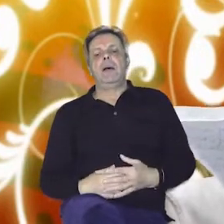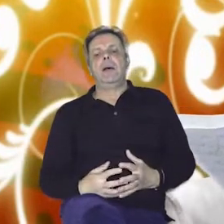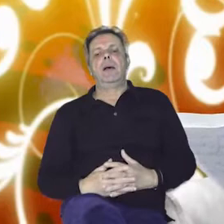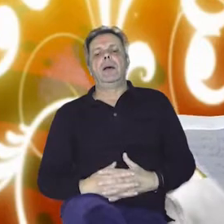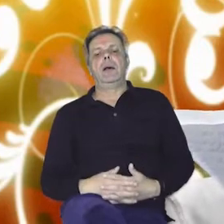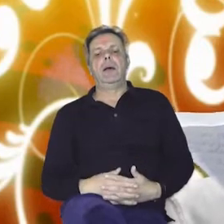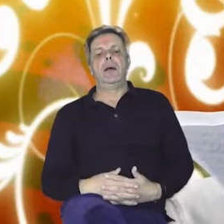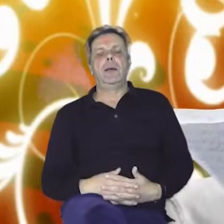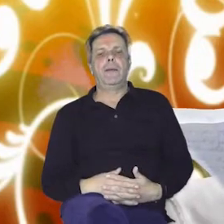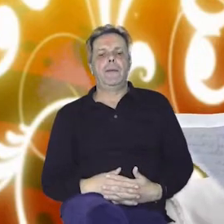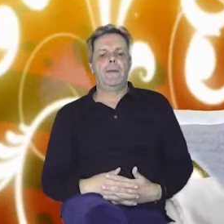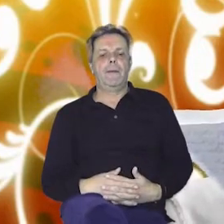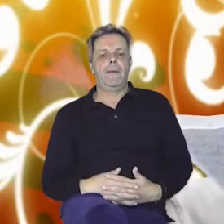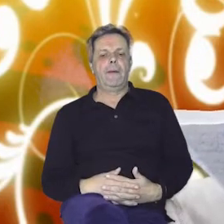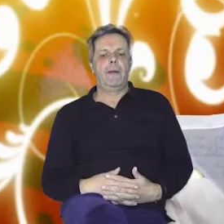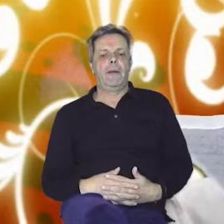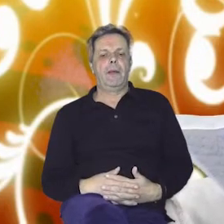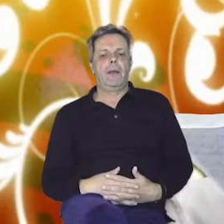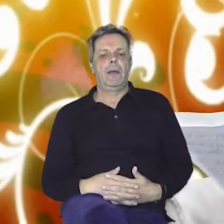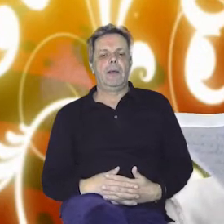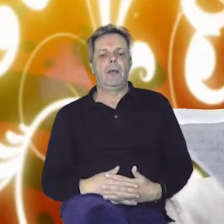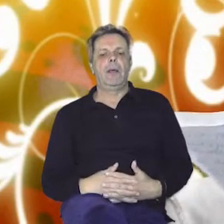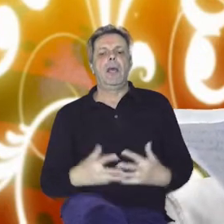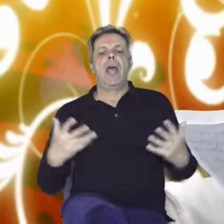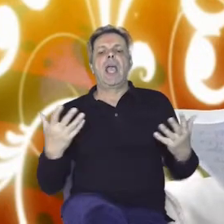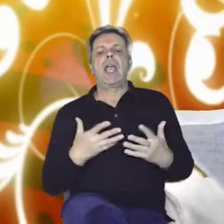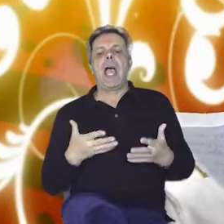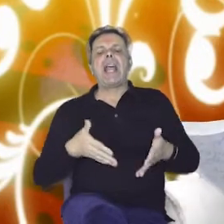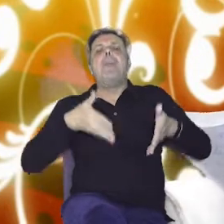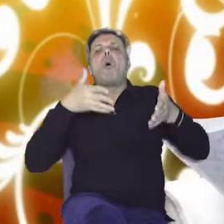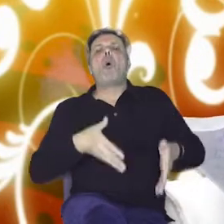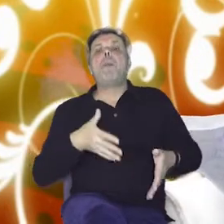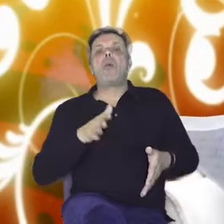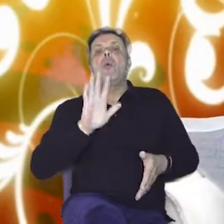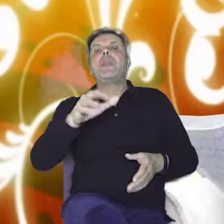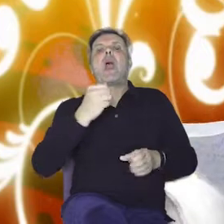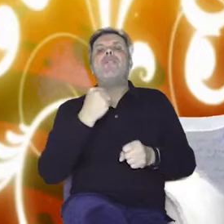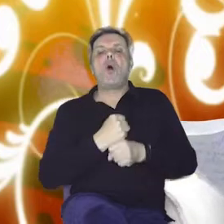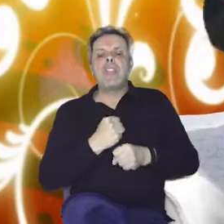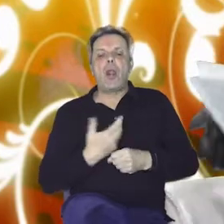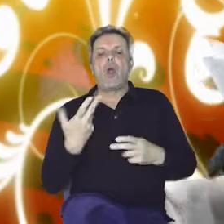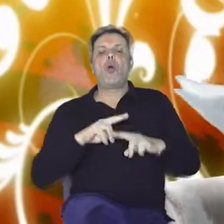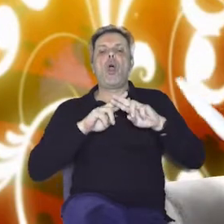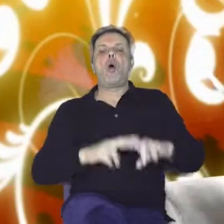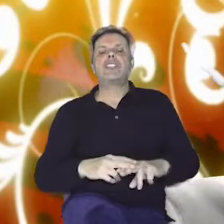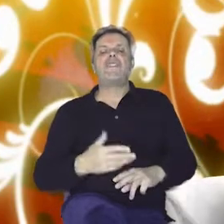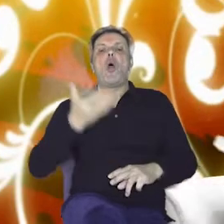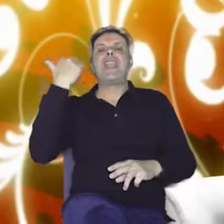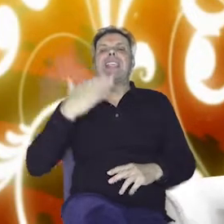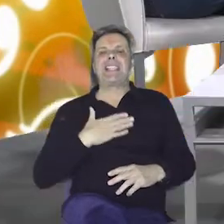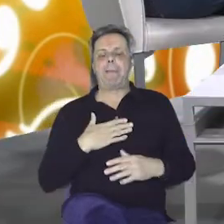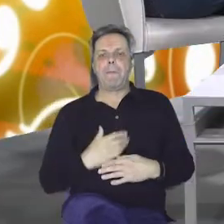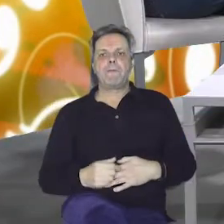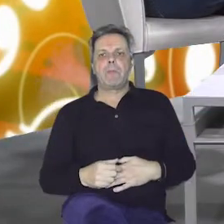ja bih rekla, kad pokopaju dijelo koje je ostavio iza sebe. To ste